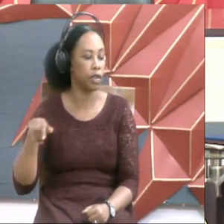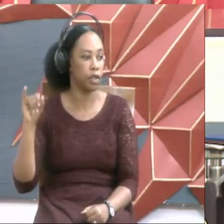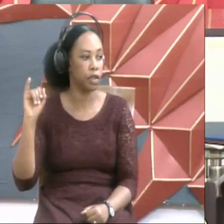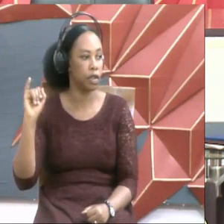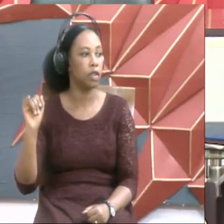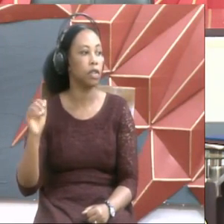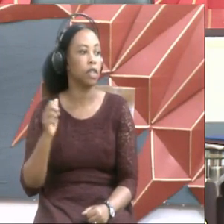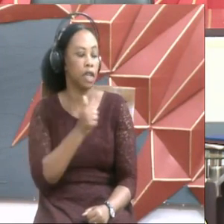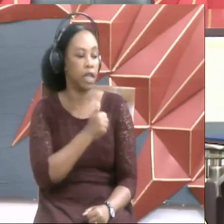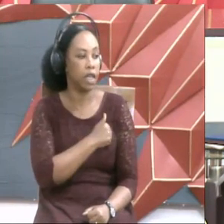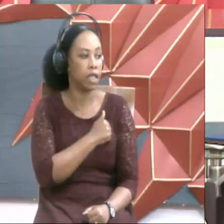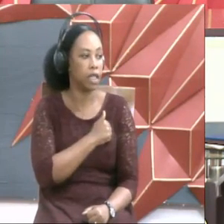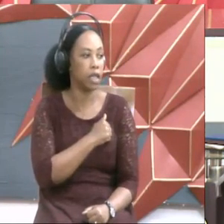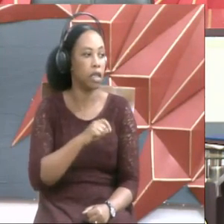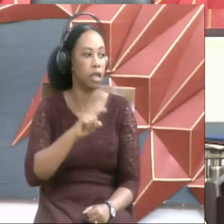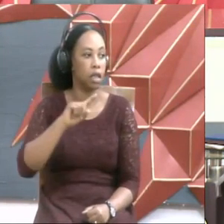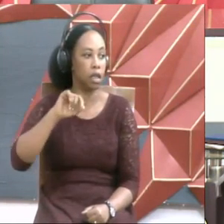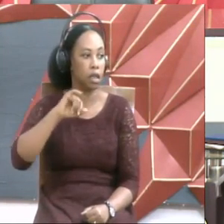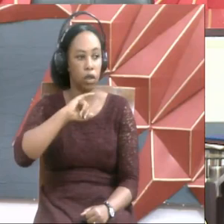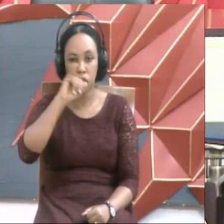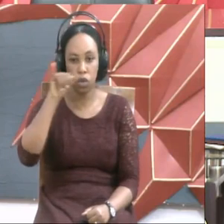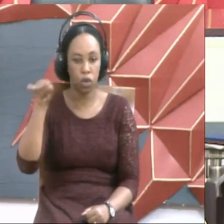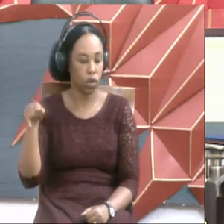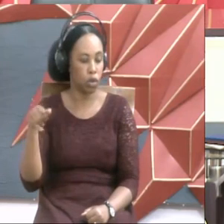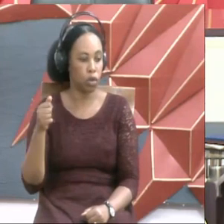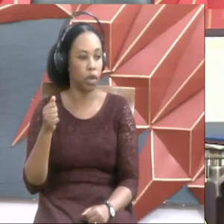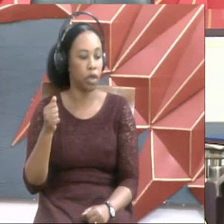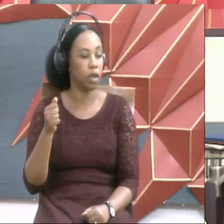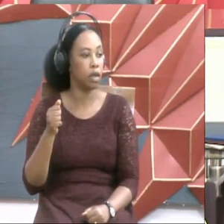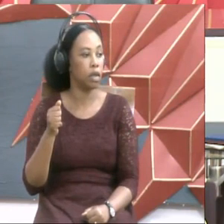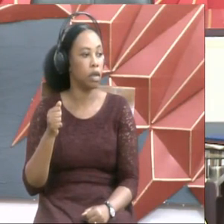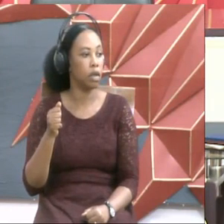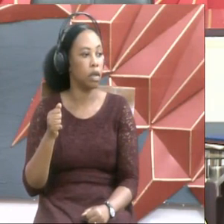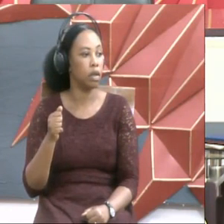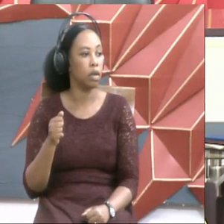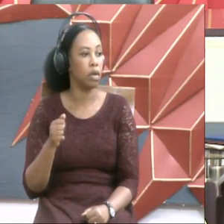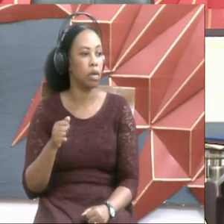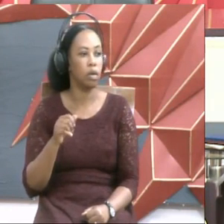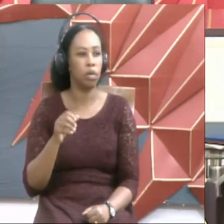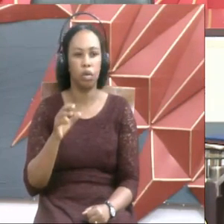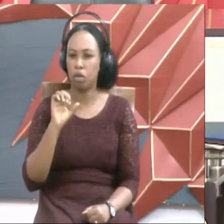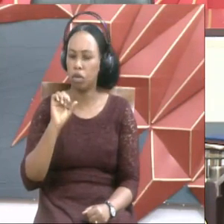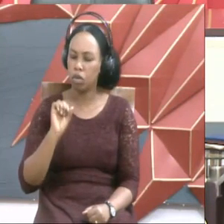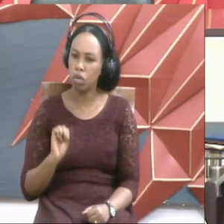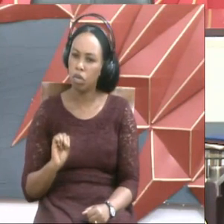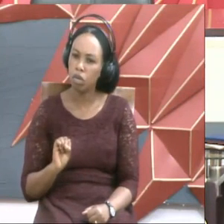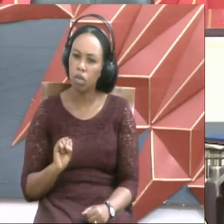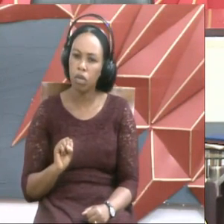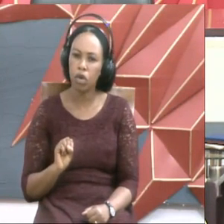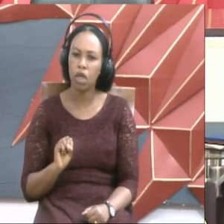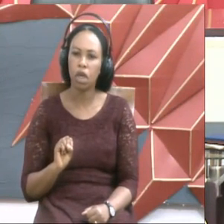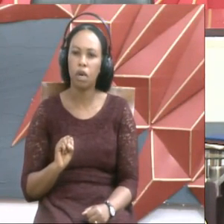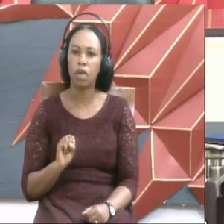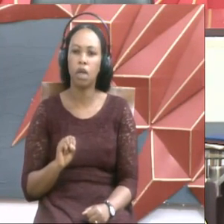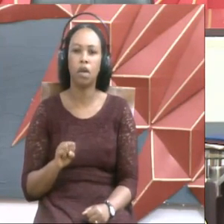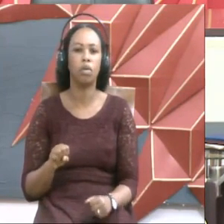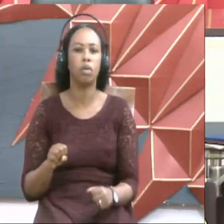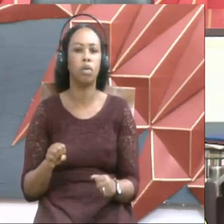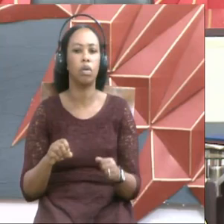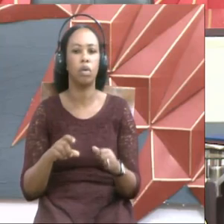nanone Josué ndagije imana North North Korea, Korea y'Amajyaruguru